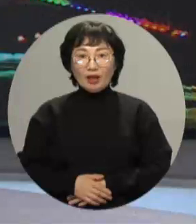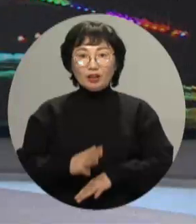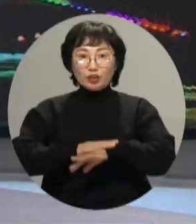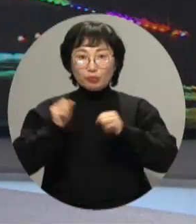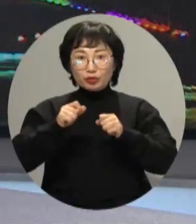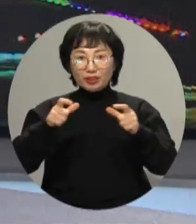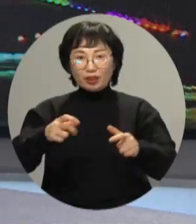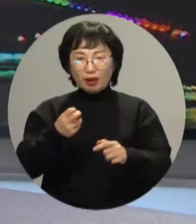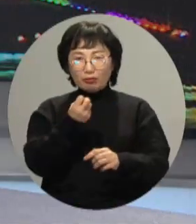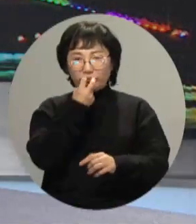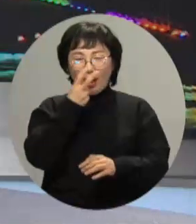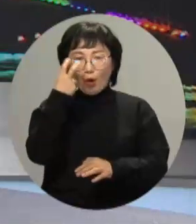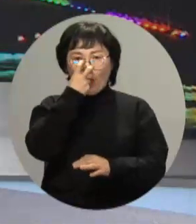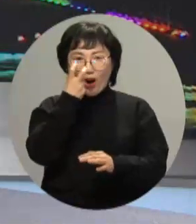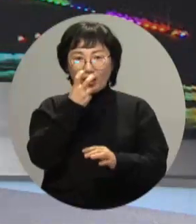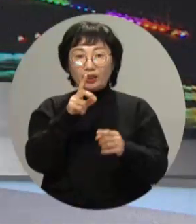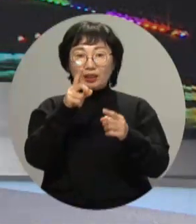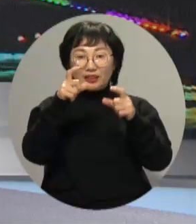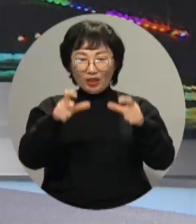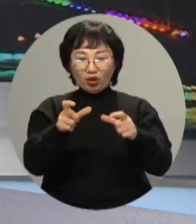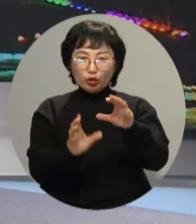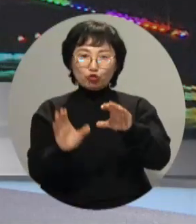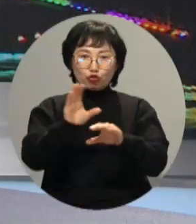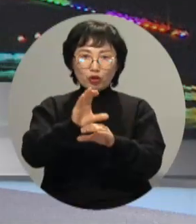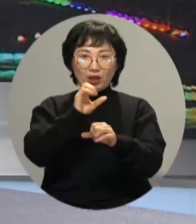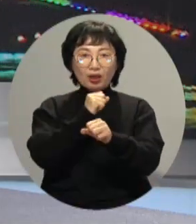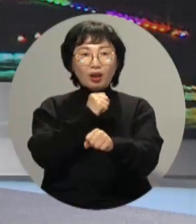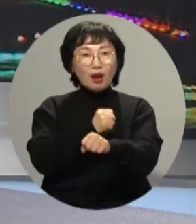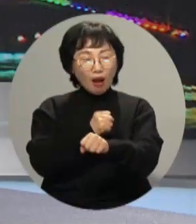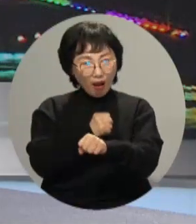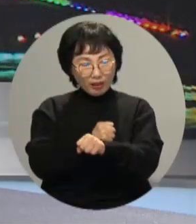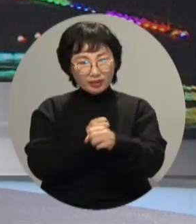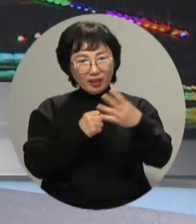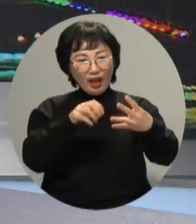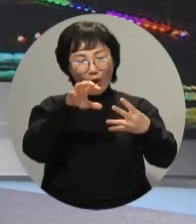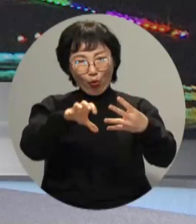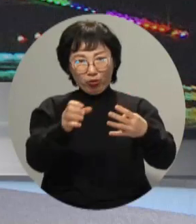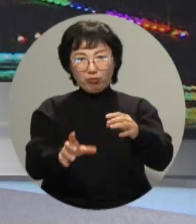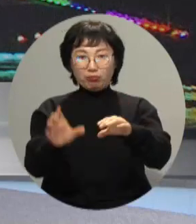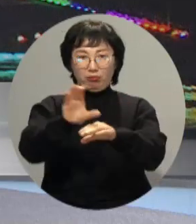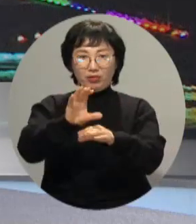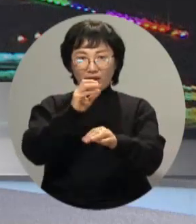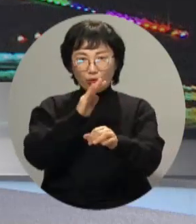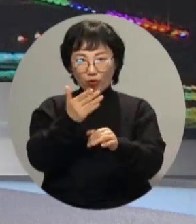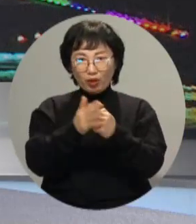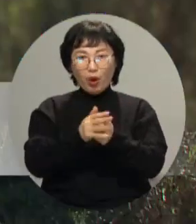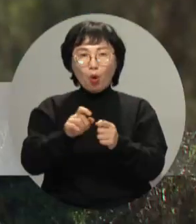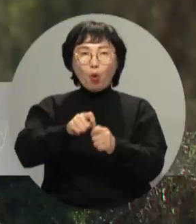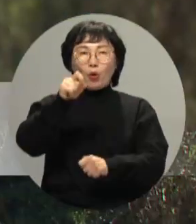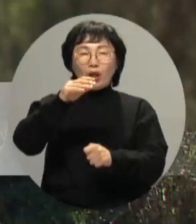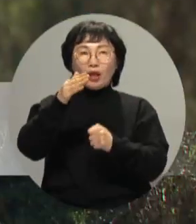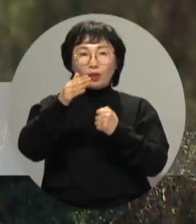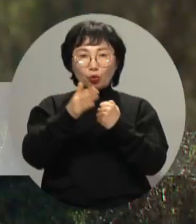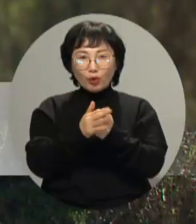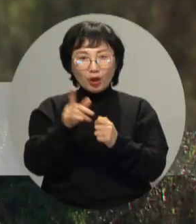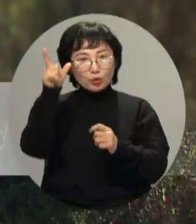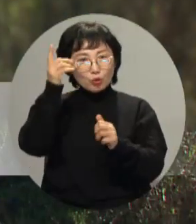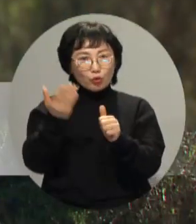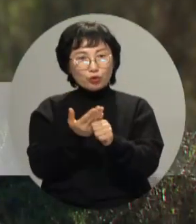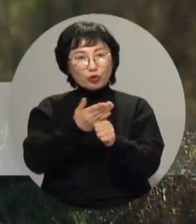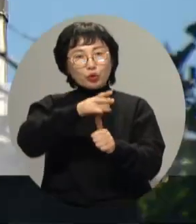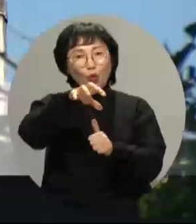도내 악취 관리 지역이 추가돼 네 곳으로 늘어날 전망입니다. 전북자치도는 수십 년간 축산시설 등이